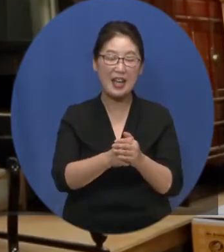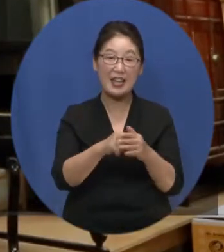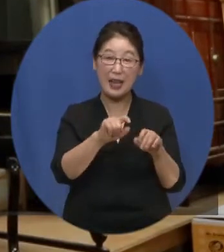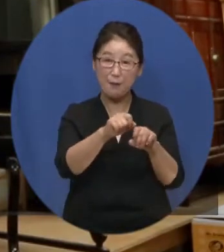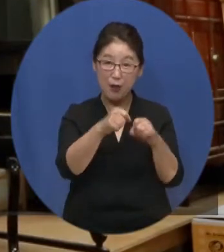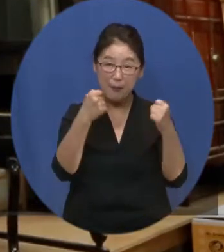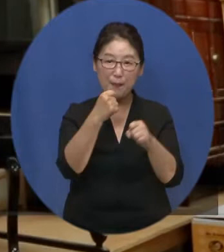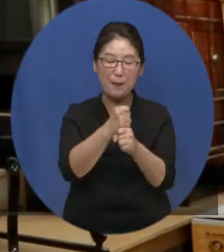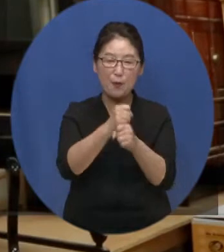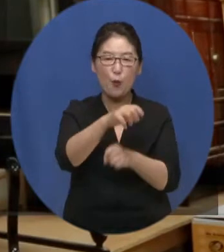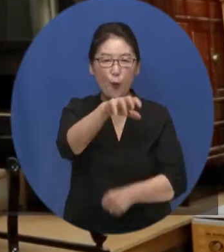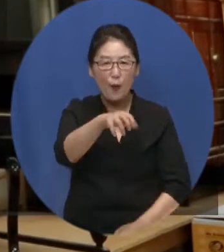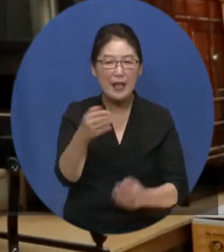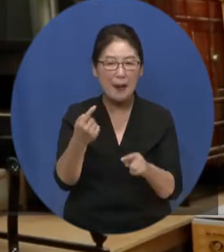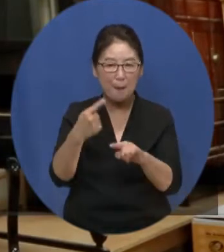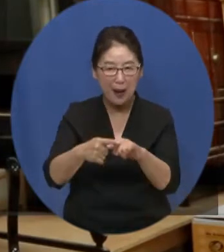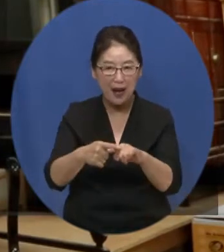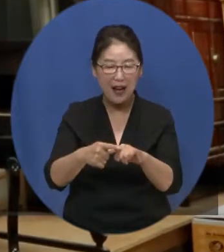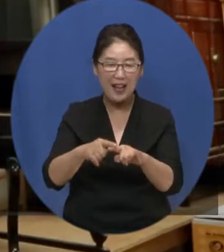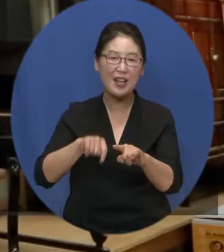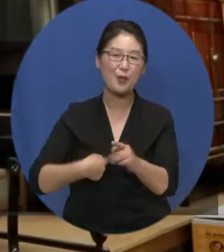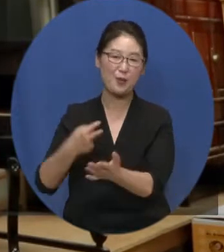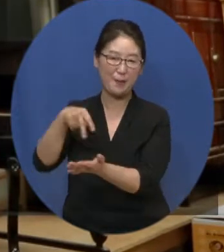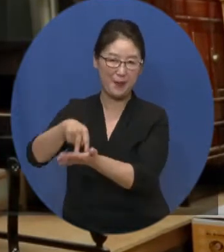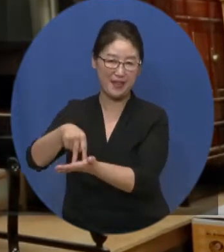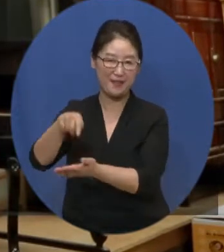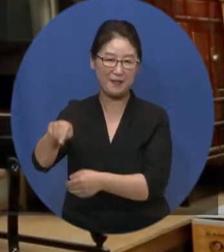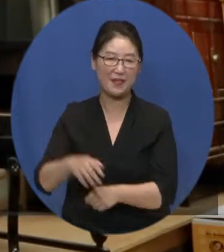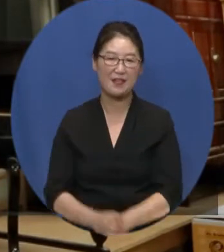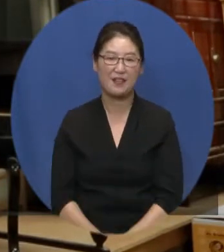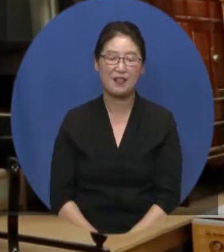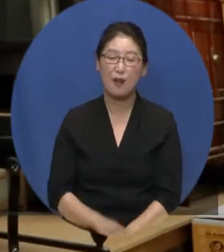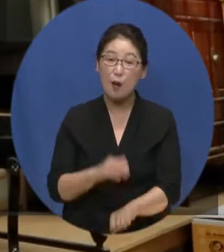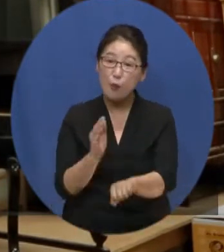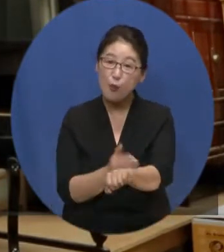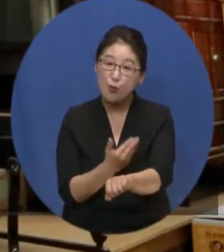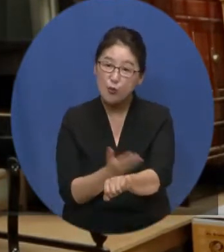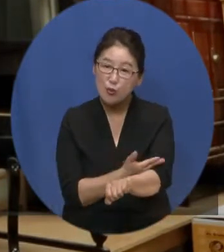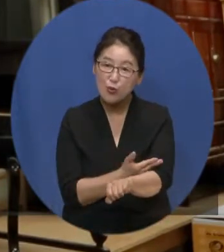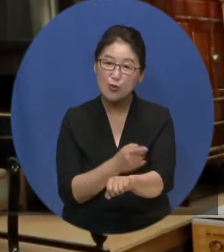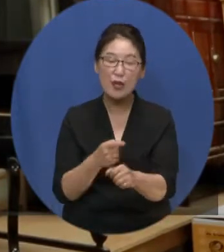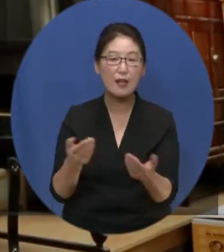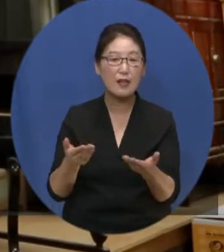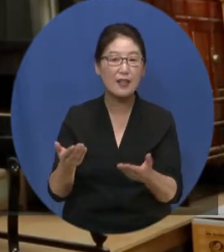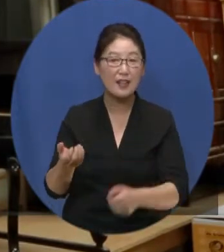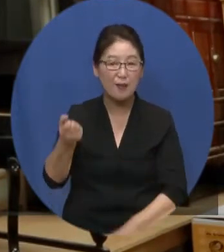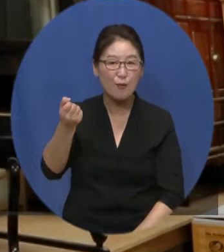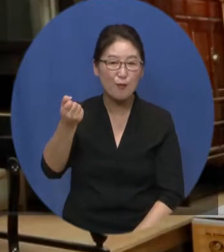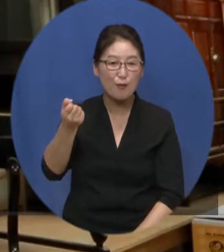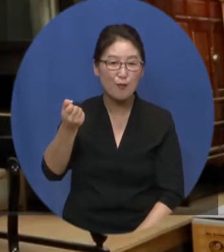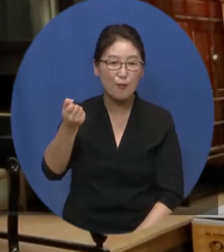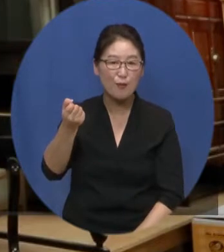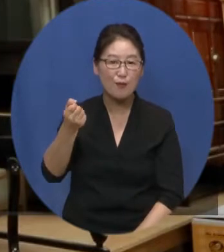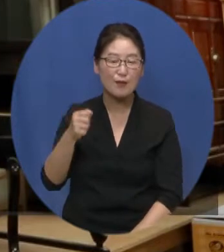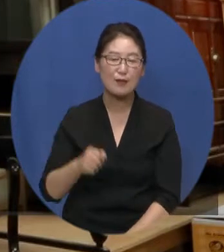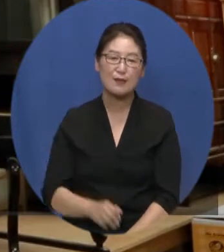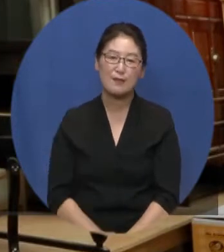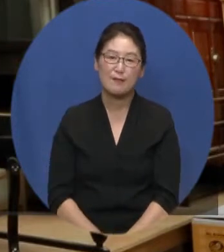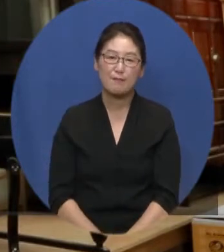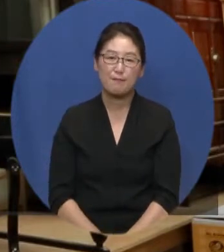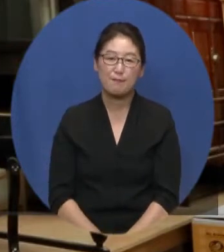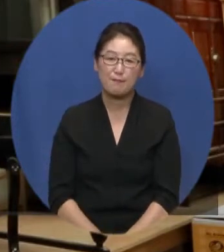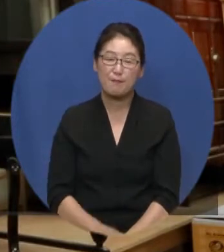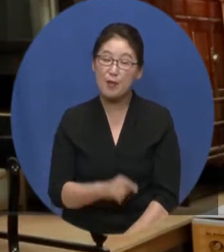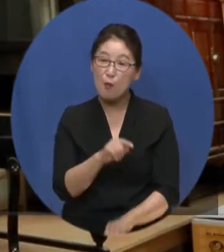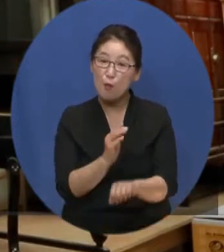저도 목수 란 어떤 직업을 하셨어요 왜 특징 올해